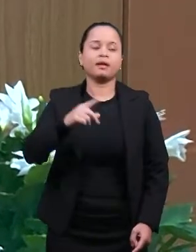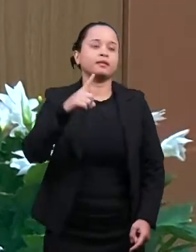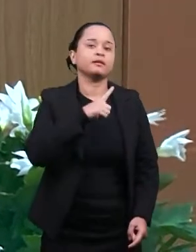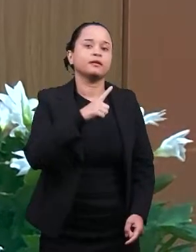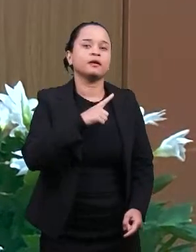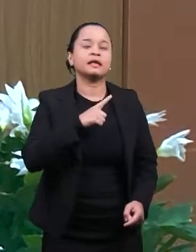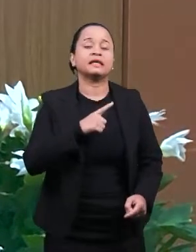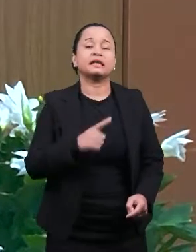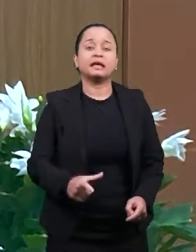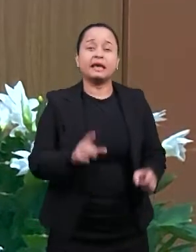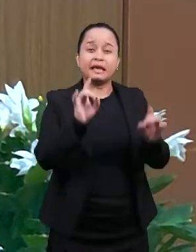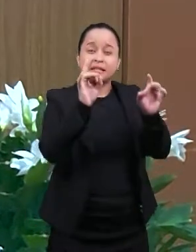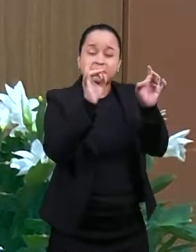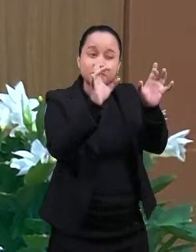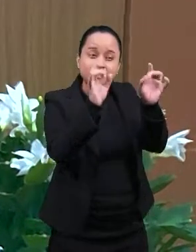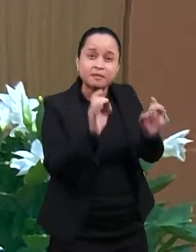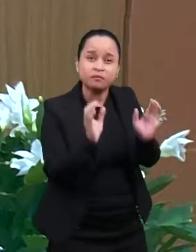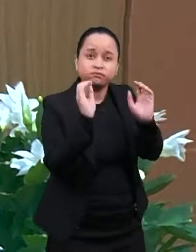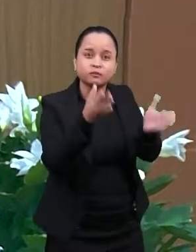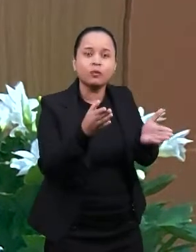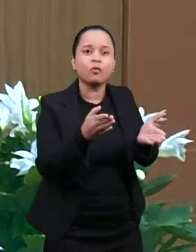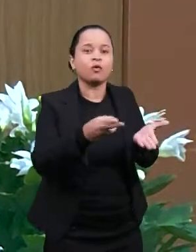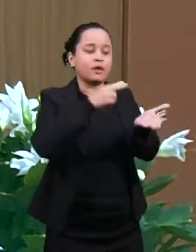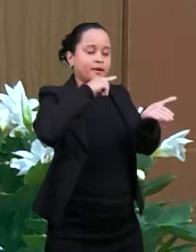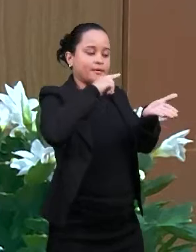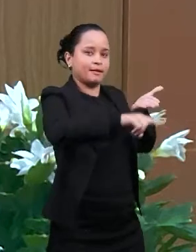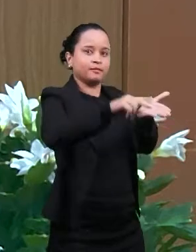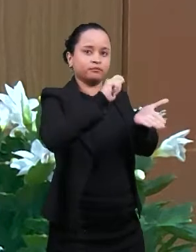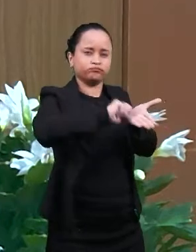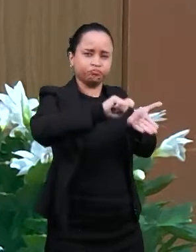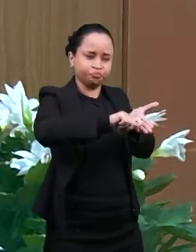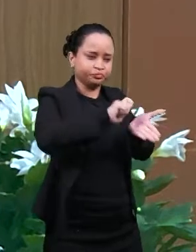получал и отсылал письма, чтобы